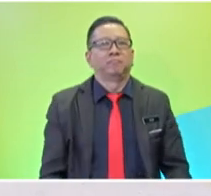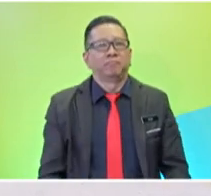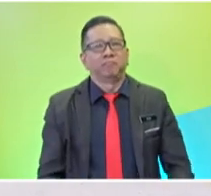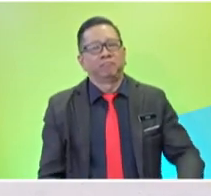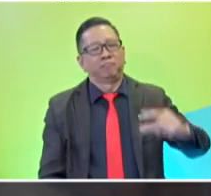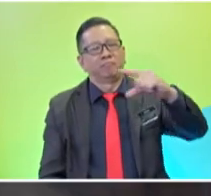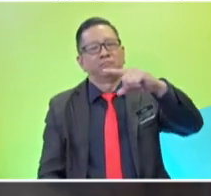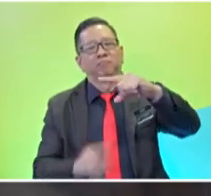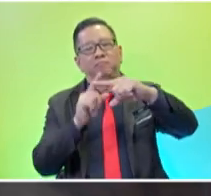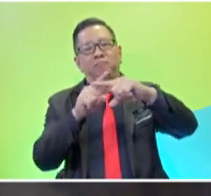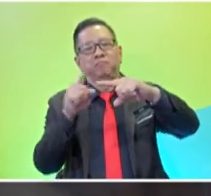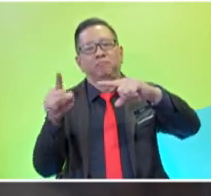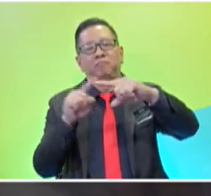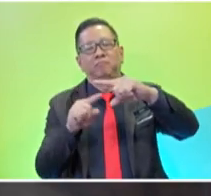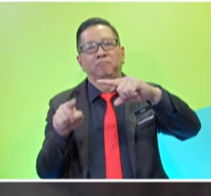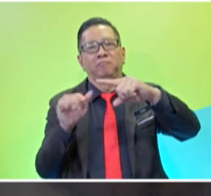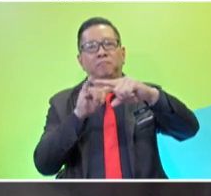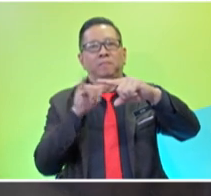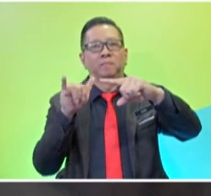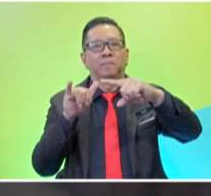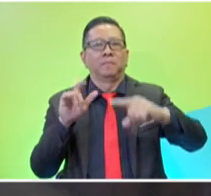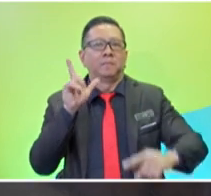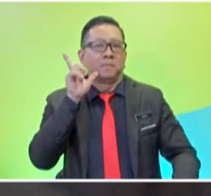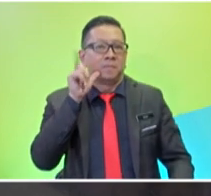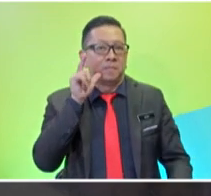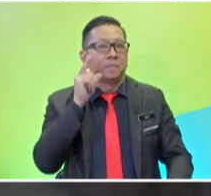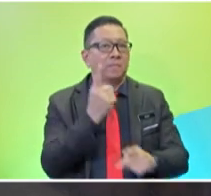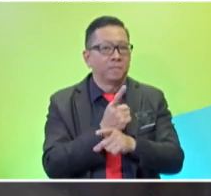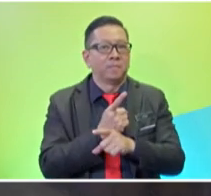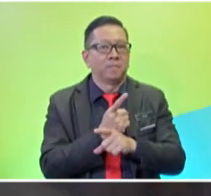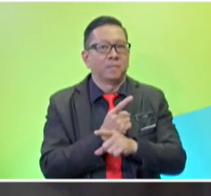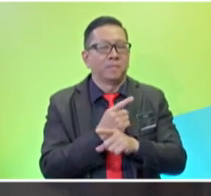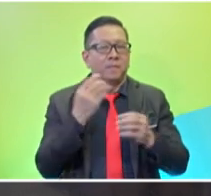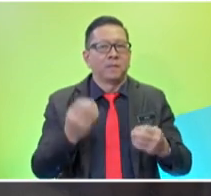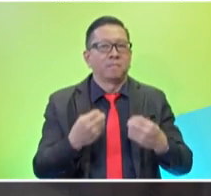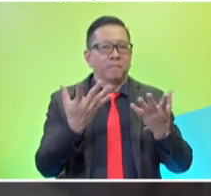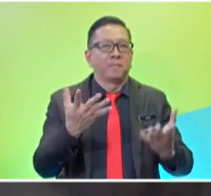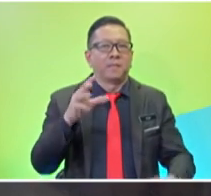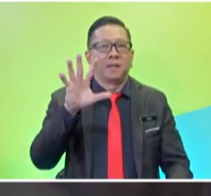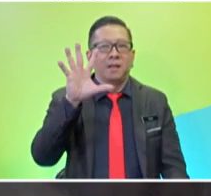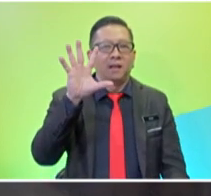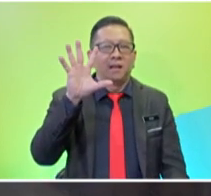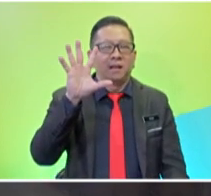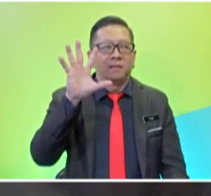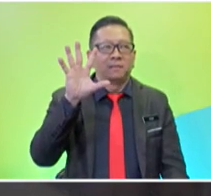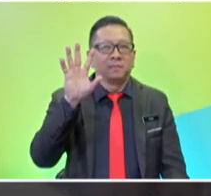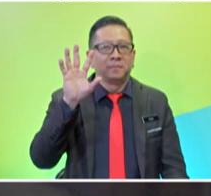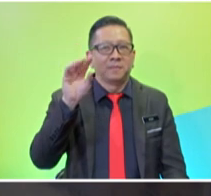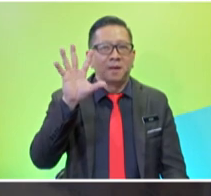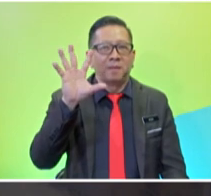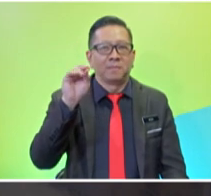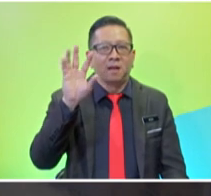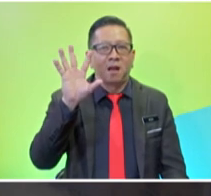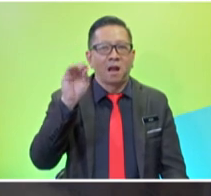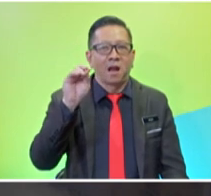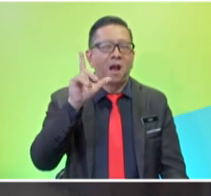ah jadi jawaban adiknya tadi macam mana Ce gua tepat tak tepat sekali kita bagi berapa ganjaran kita bagi 5